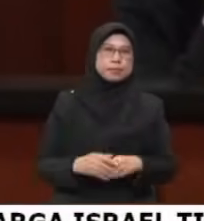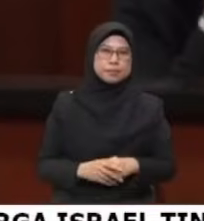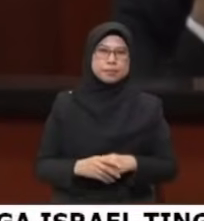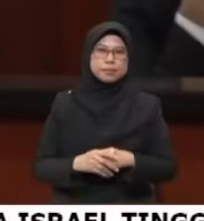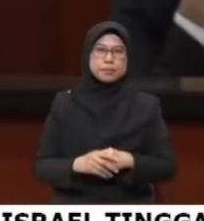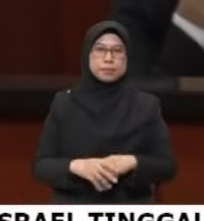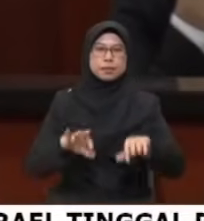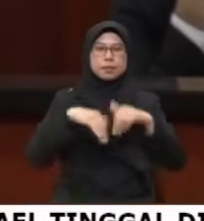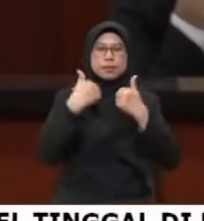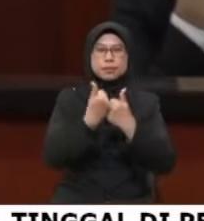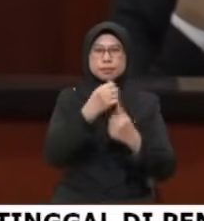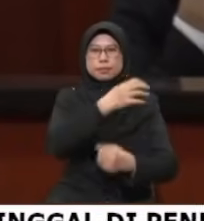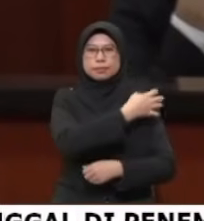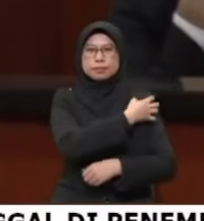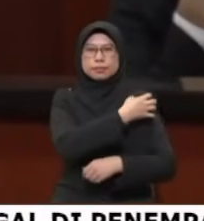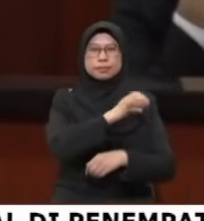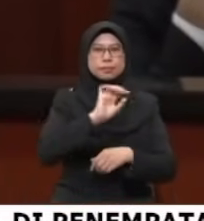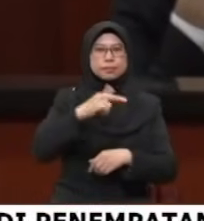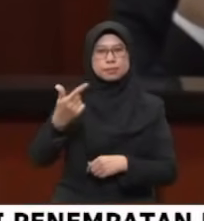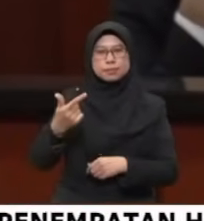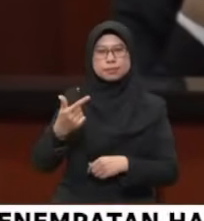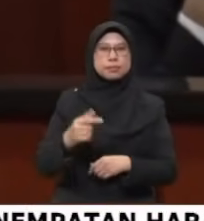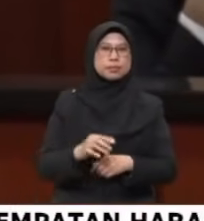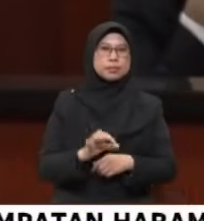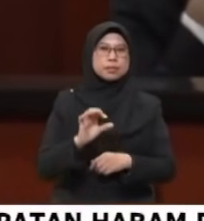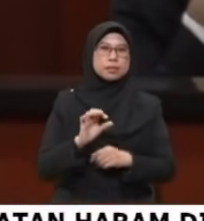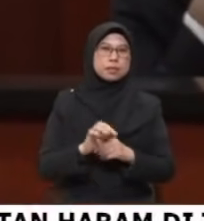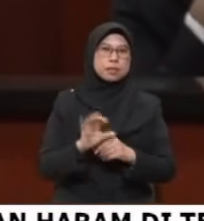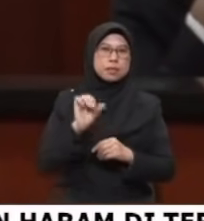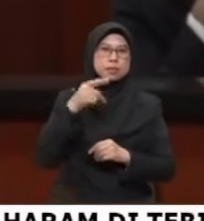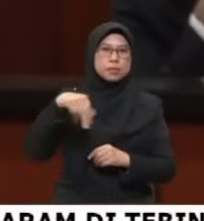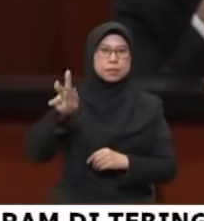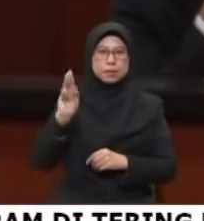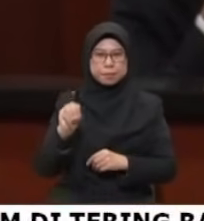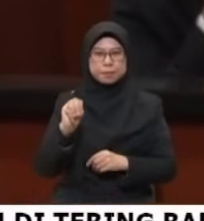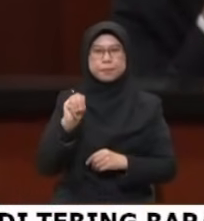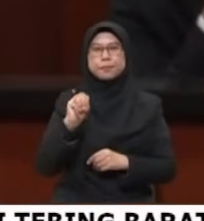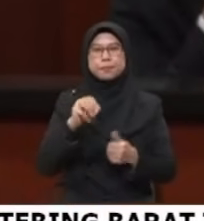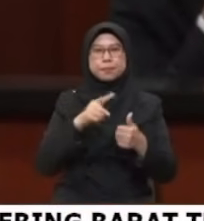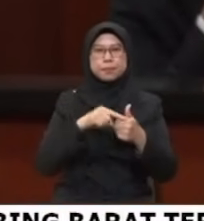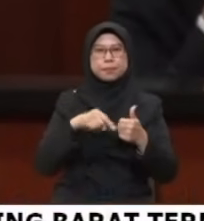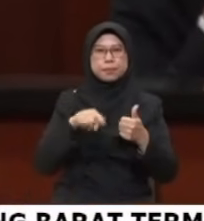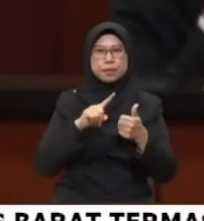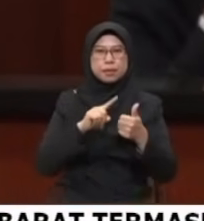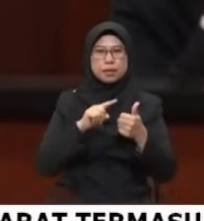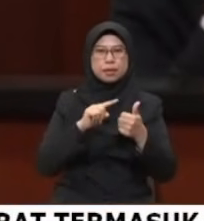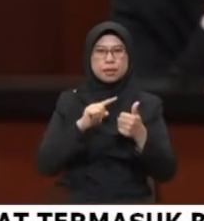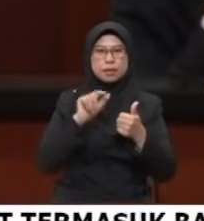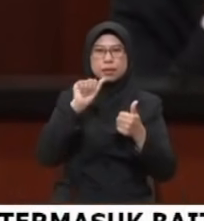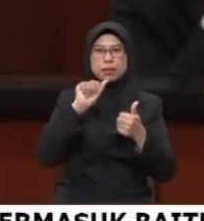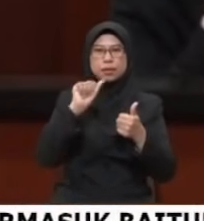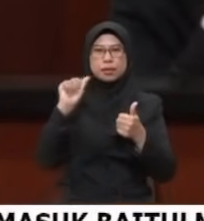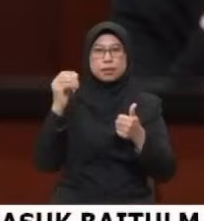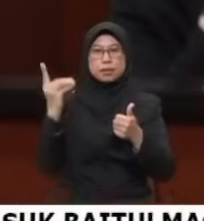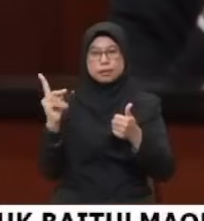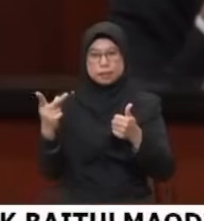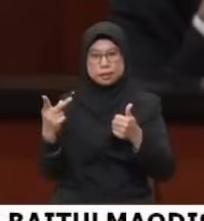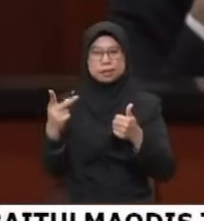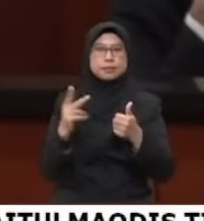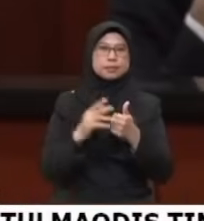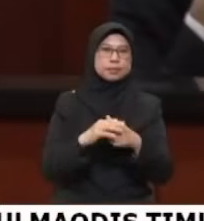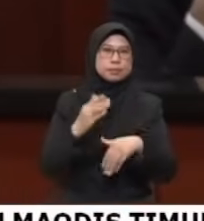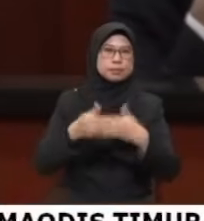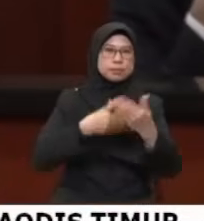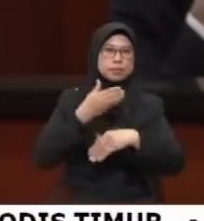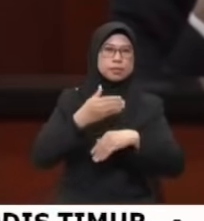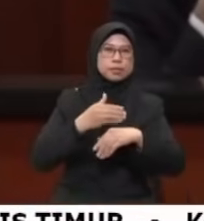dan agensi pengatkuasaan lain seperti suruhanjaya pencegah rasuah Malaysia dan agensi yangtiadah kebangsaan adk penambahbaikan